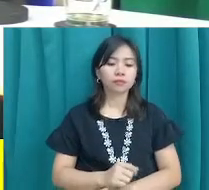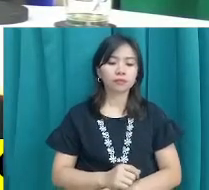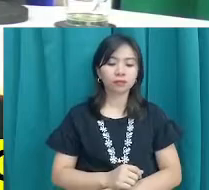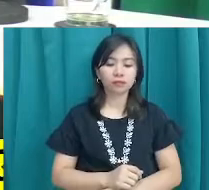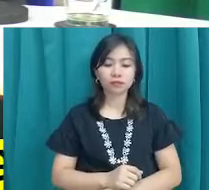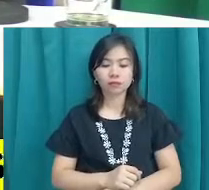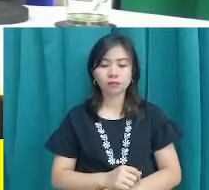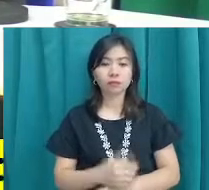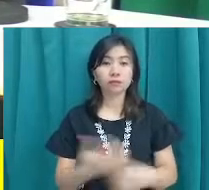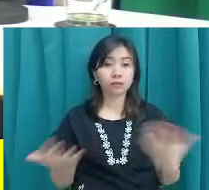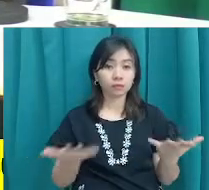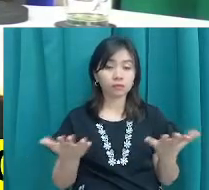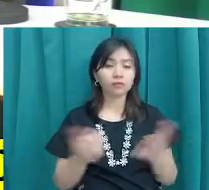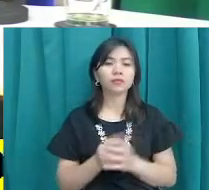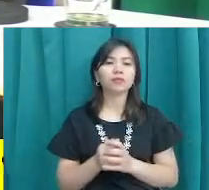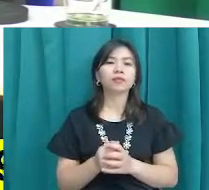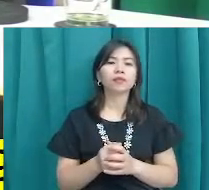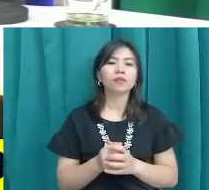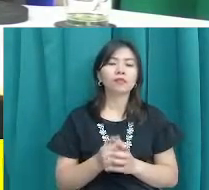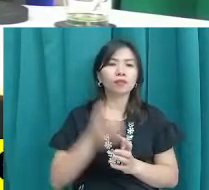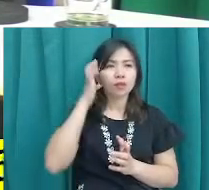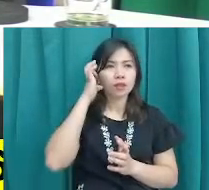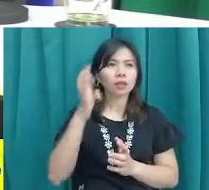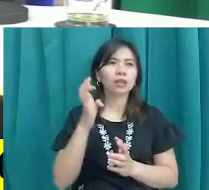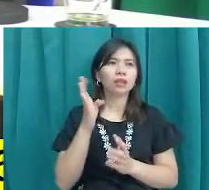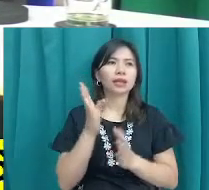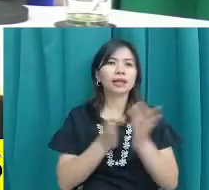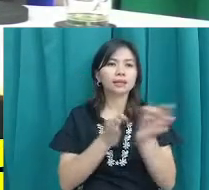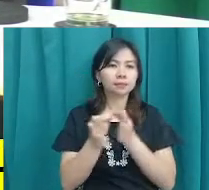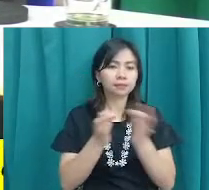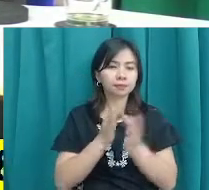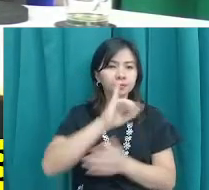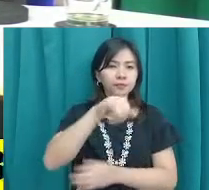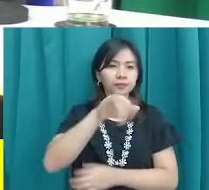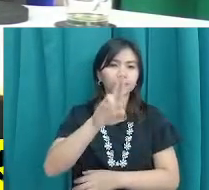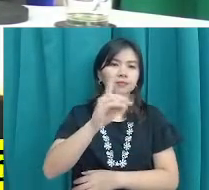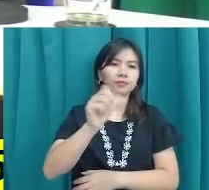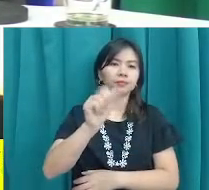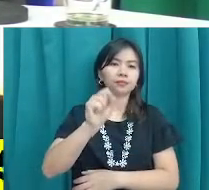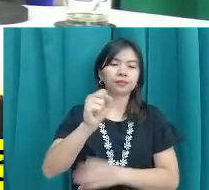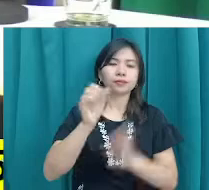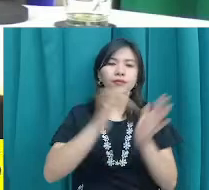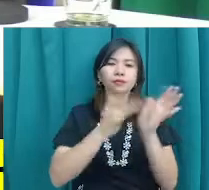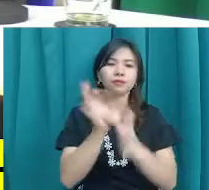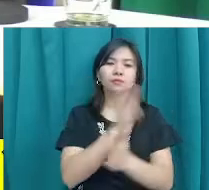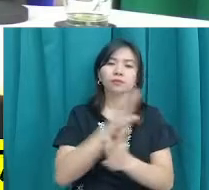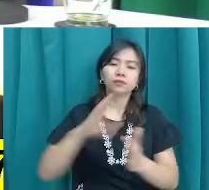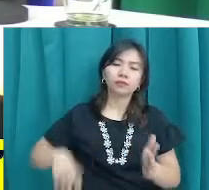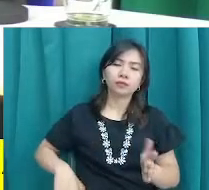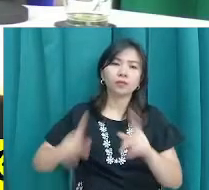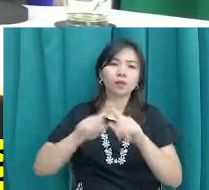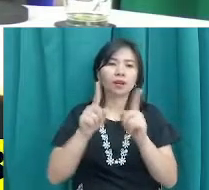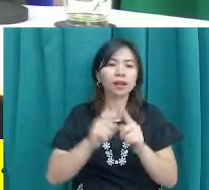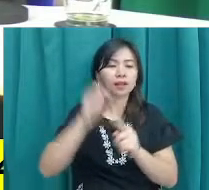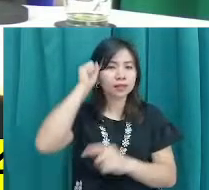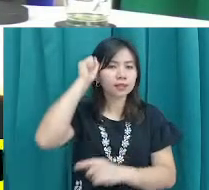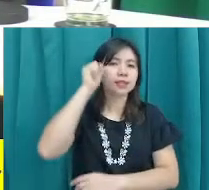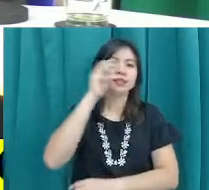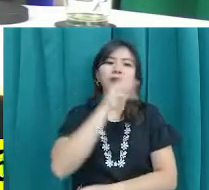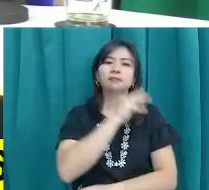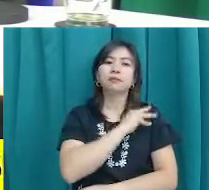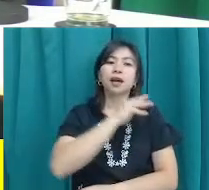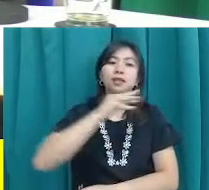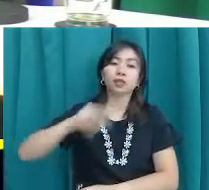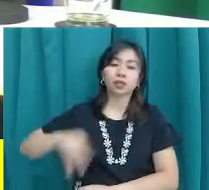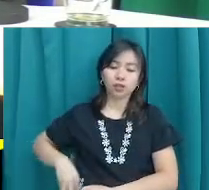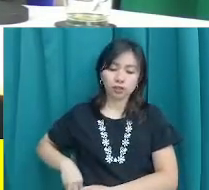naman, dinescribe niya, okay? Dinescribe ni Judas ang Panginoon Jesucristo as his Master.